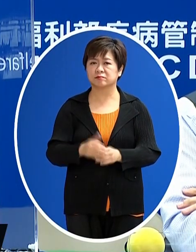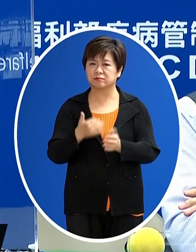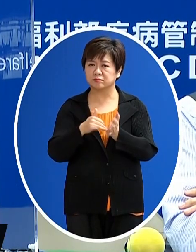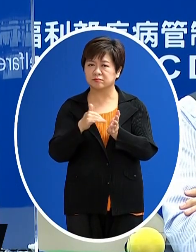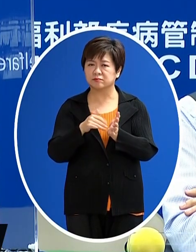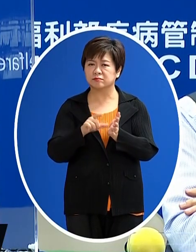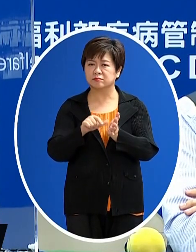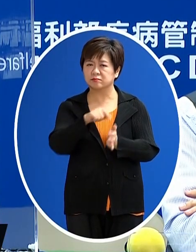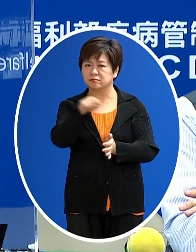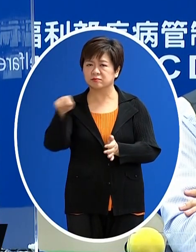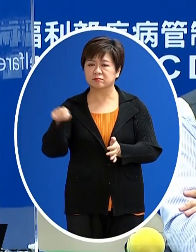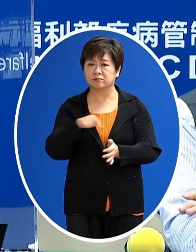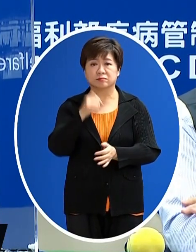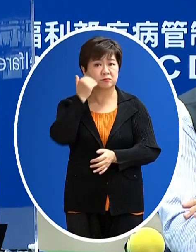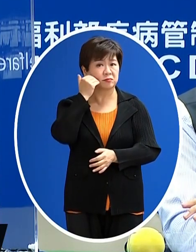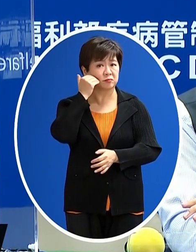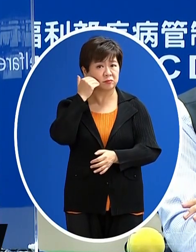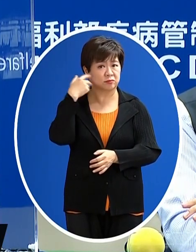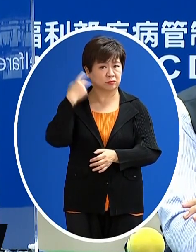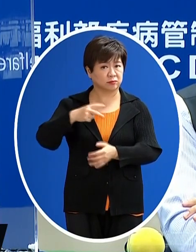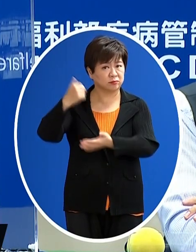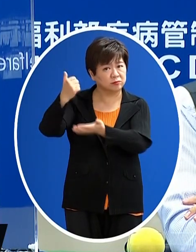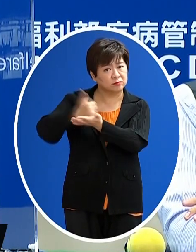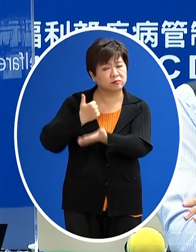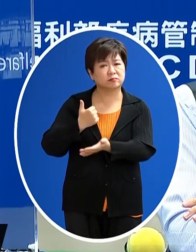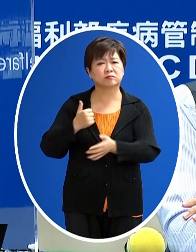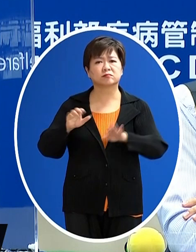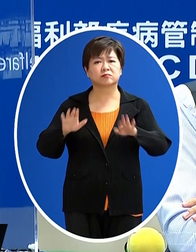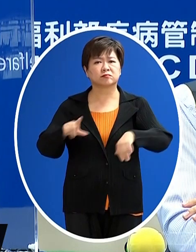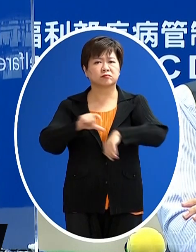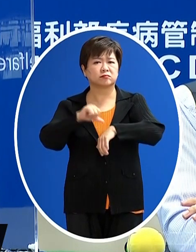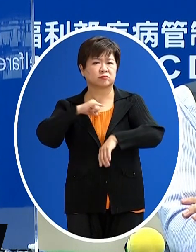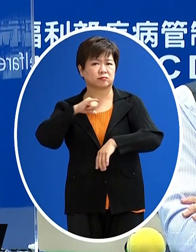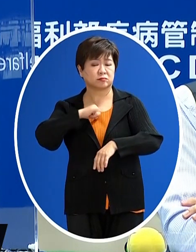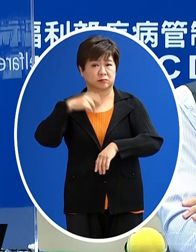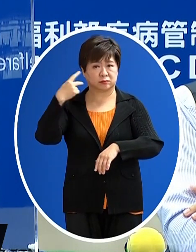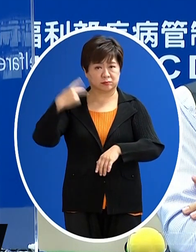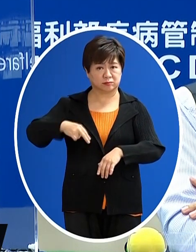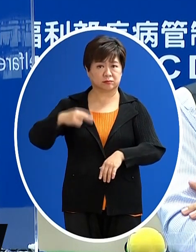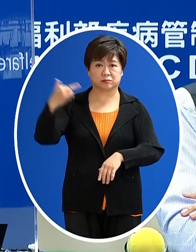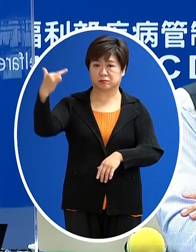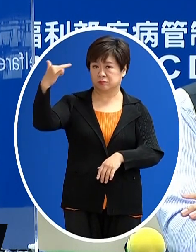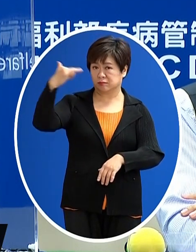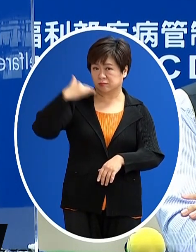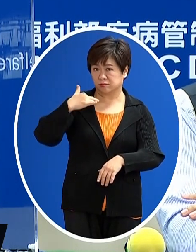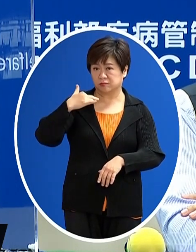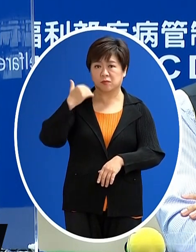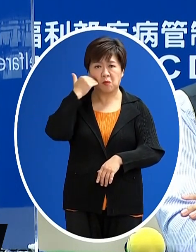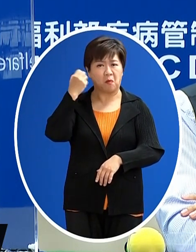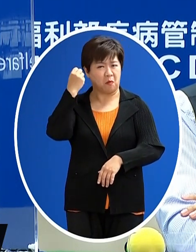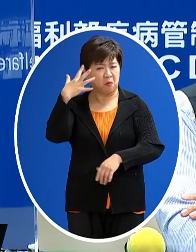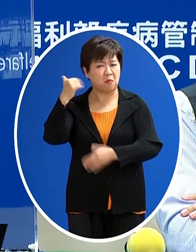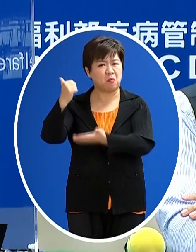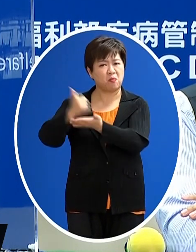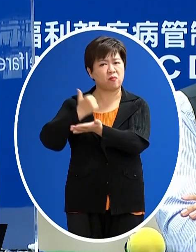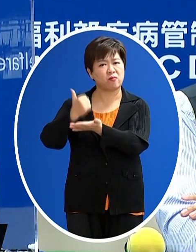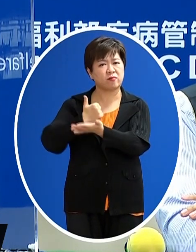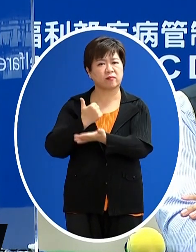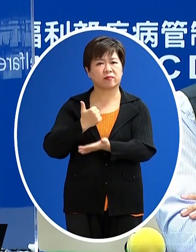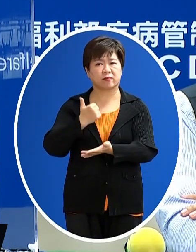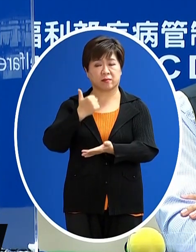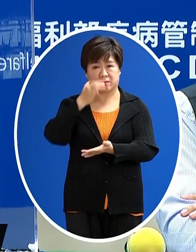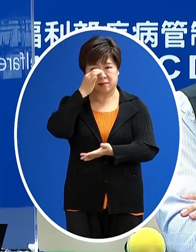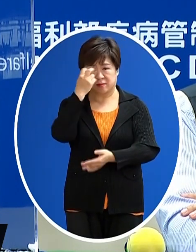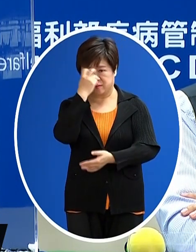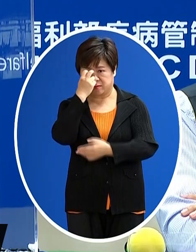说如果再有进来，因为再还有一点时间如果再有这个相关的疫苗封签检验完毕，